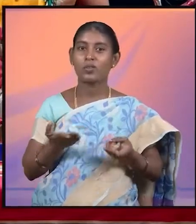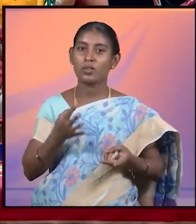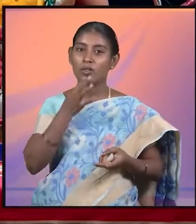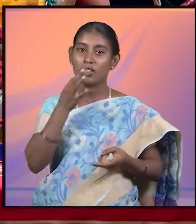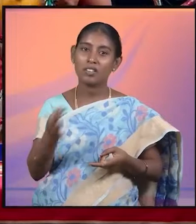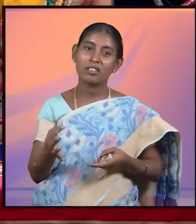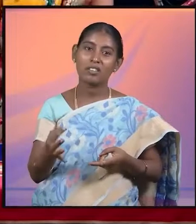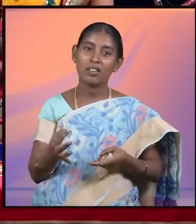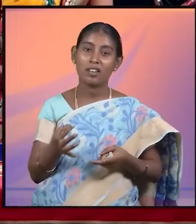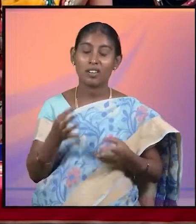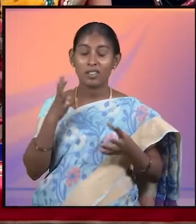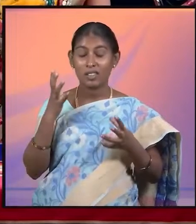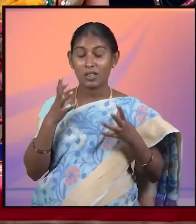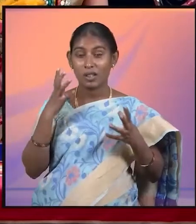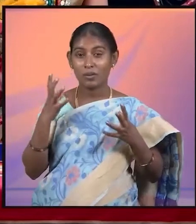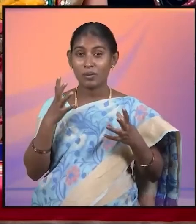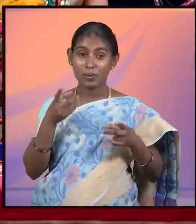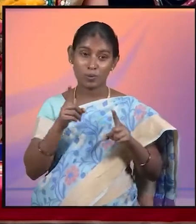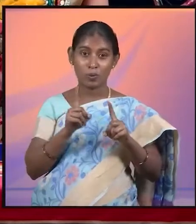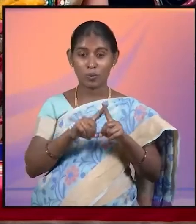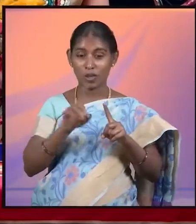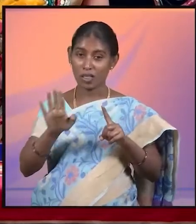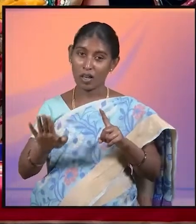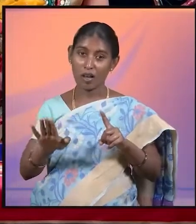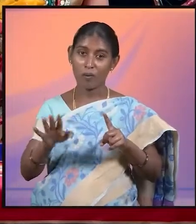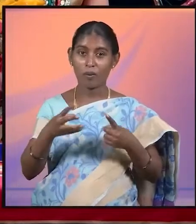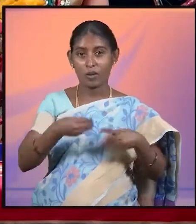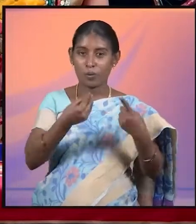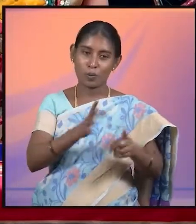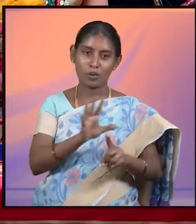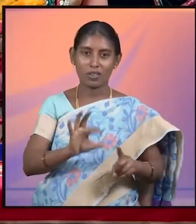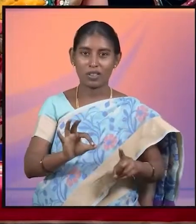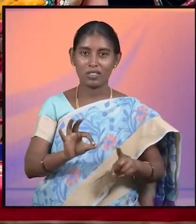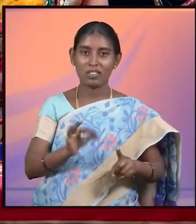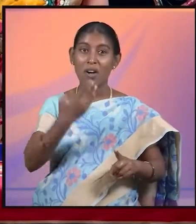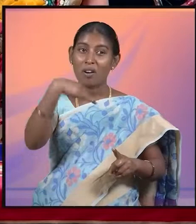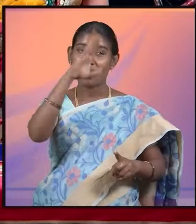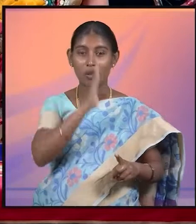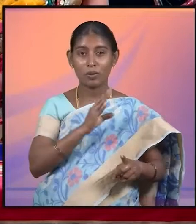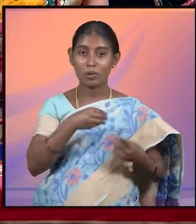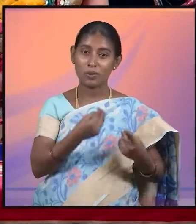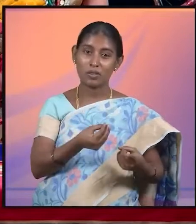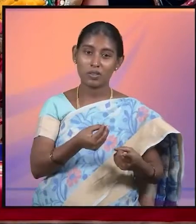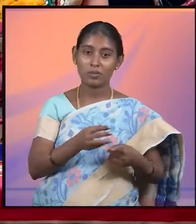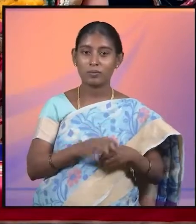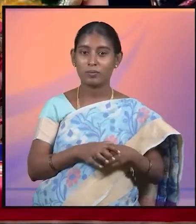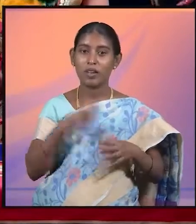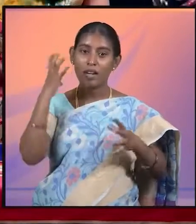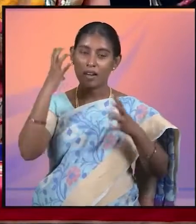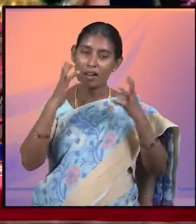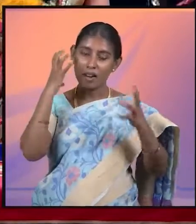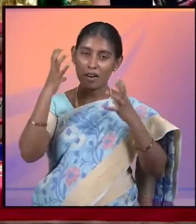ஐயோ, கலங்கி தான் போனாங்க புனிதவதியும் கையெடுத்து வணங்கினாங்க.